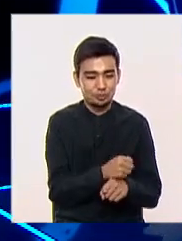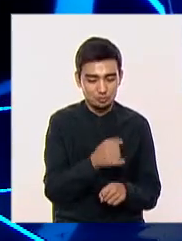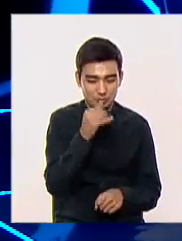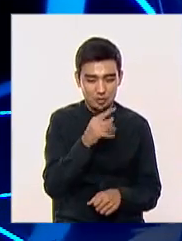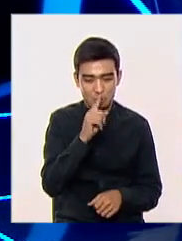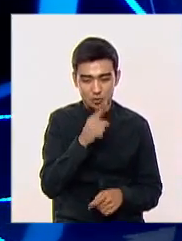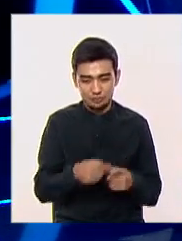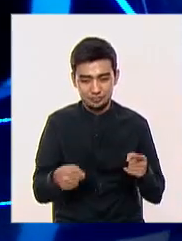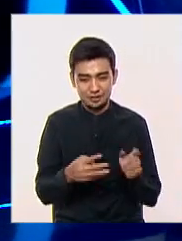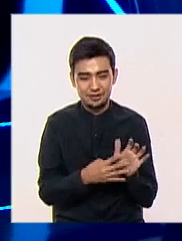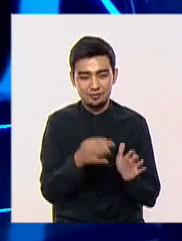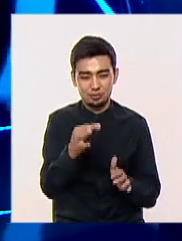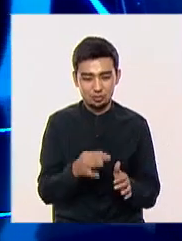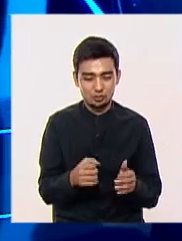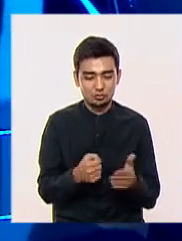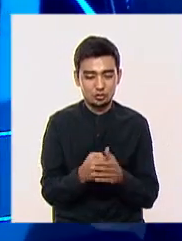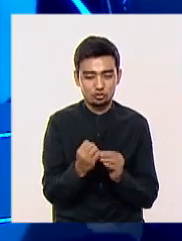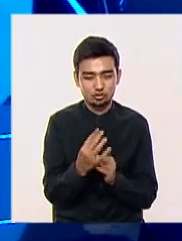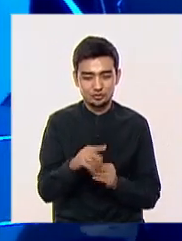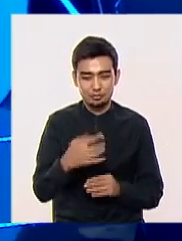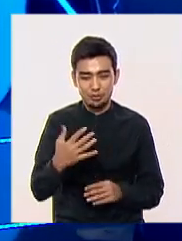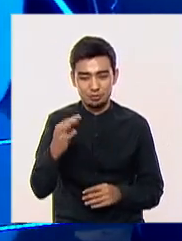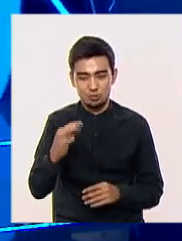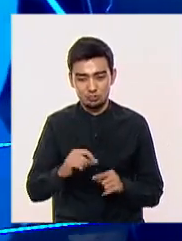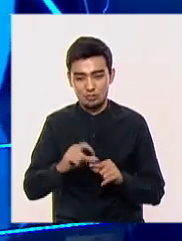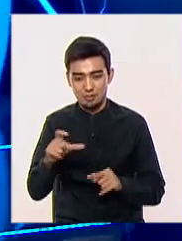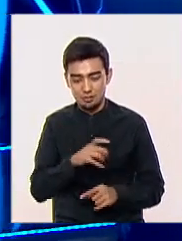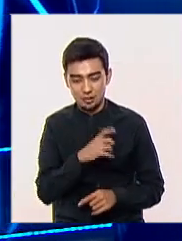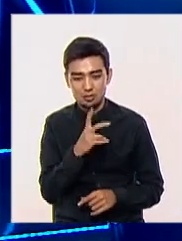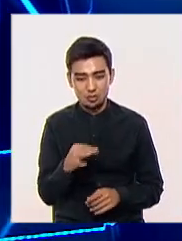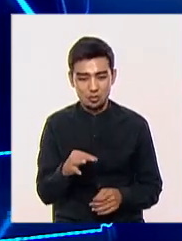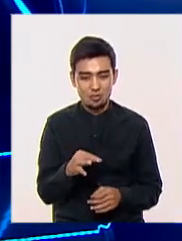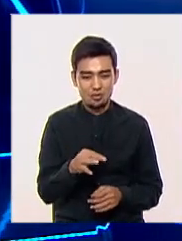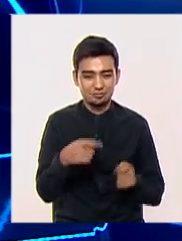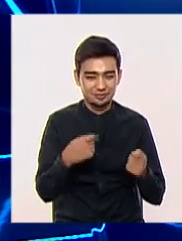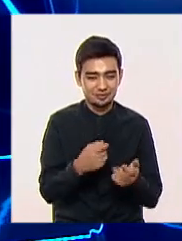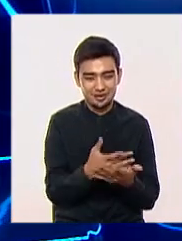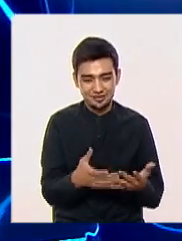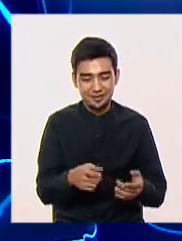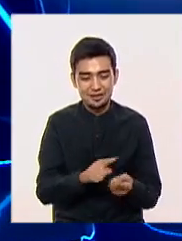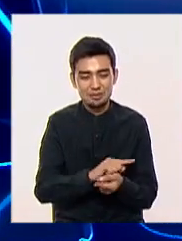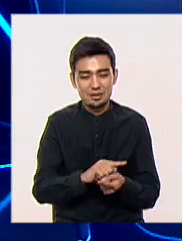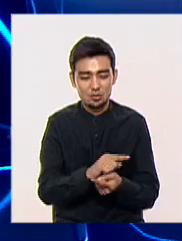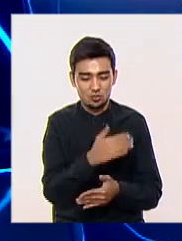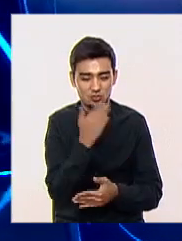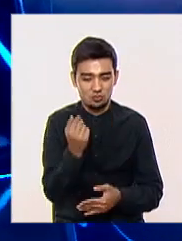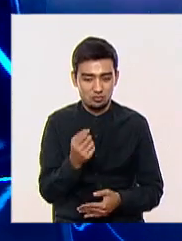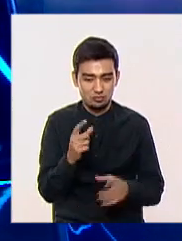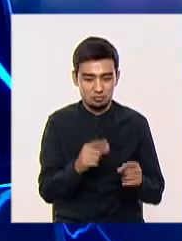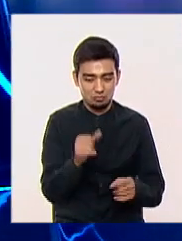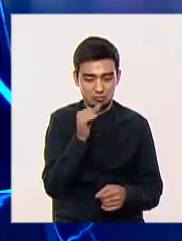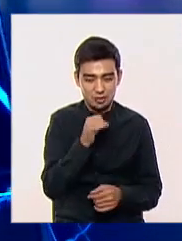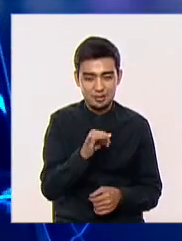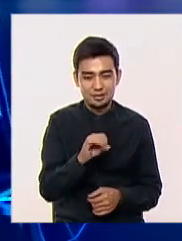ішінде 9%-дан 14.5%-ға өссе де нарықта айтарлықтай өзгеріс болмаған. Әрі орталық